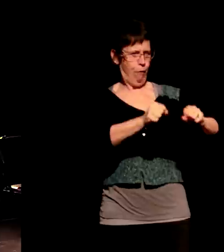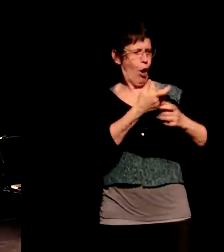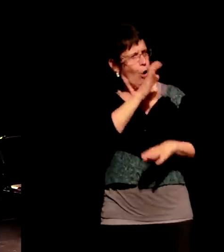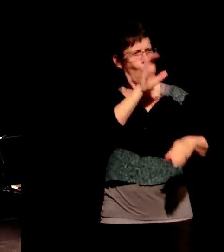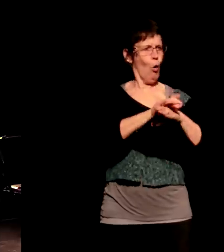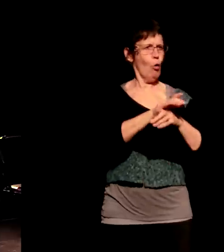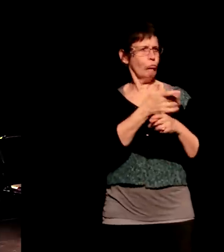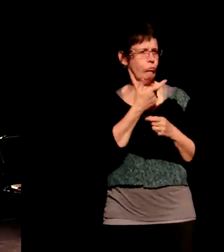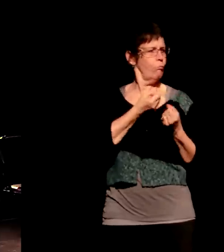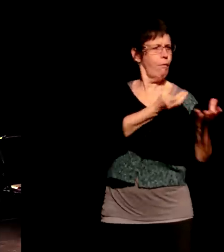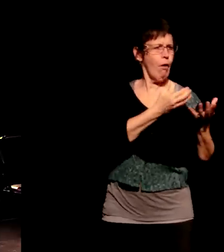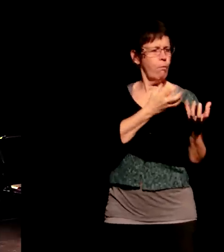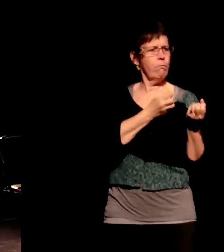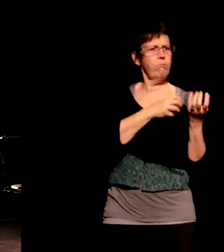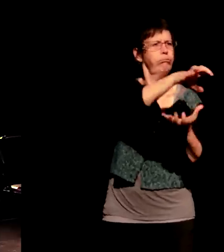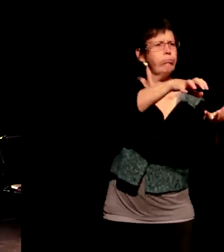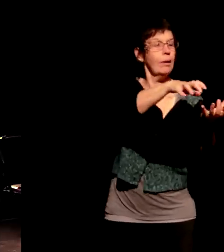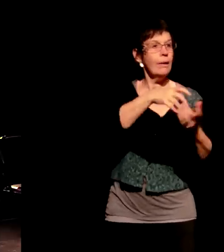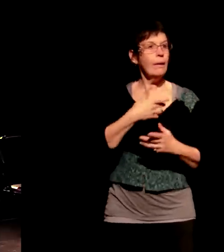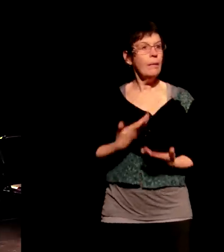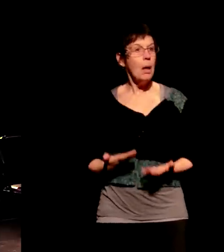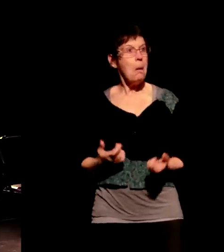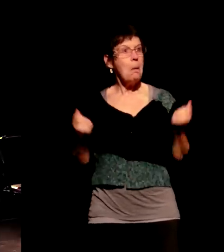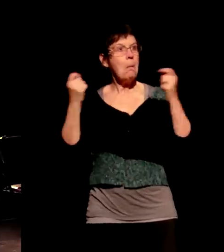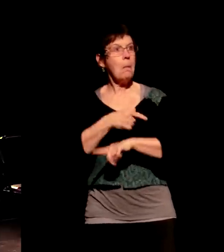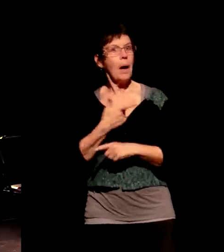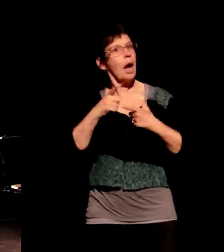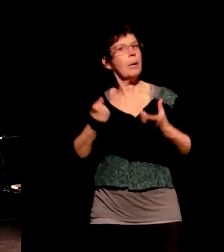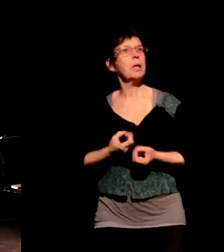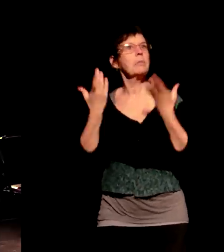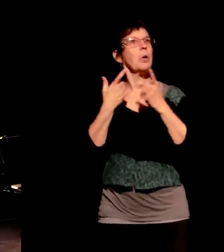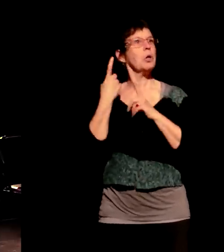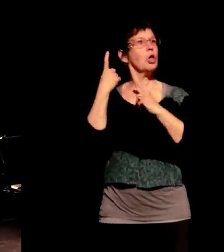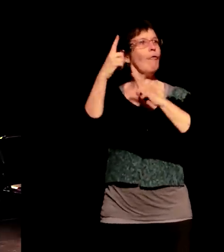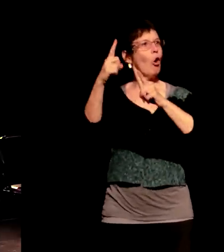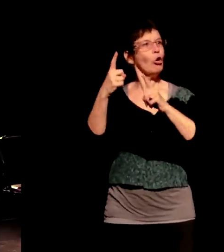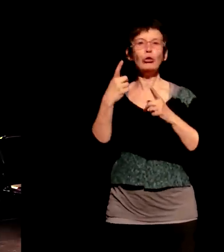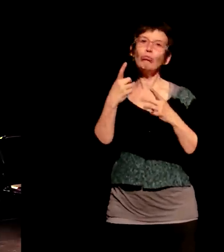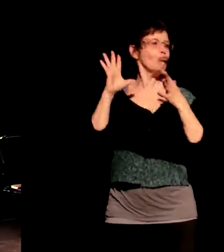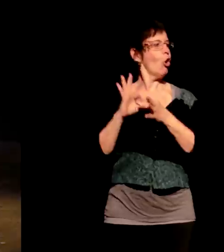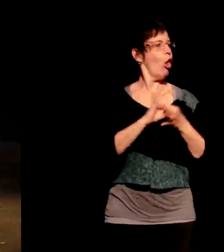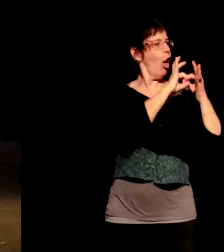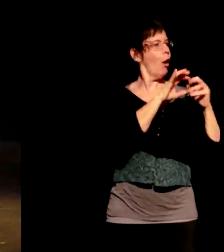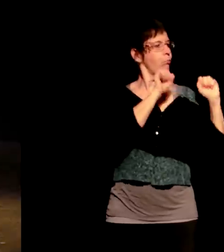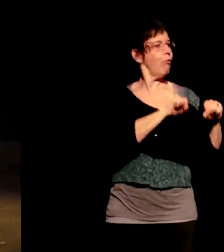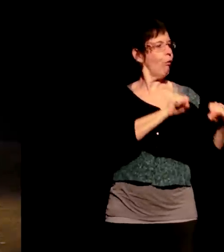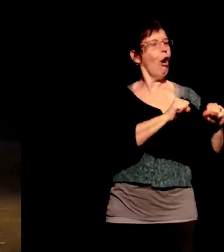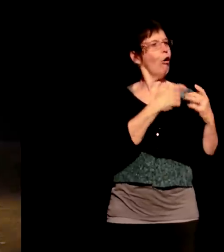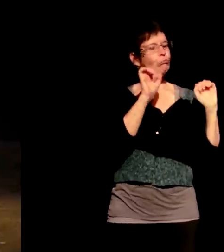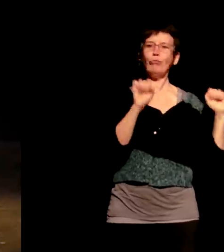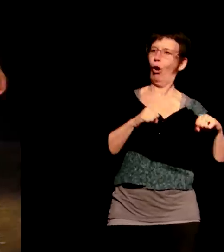déranger. Non, maintenant, on dirait que les grands défenseurs de la liberté d'expression sont ceux qui disent des choses que le pouvoir soutient et consensuel absolument avec